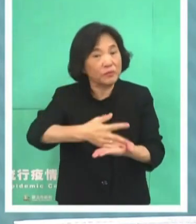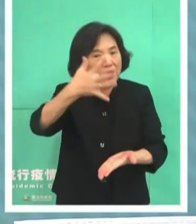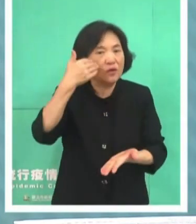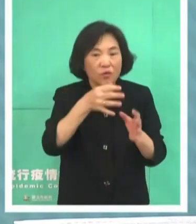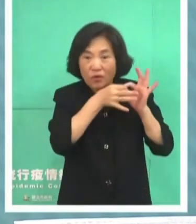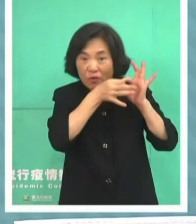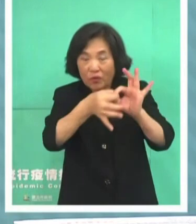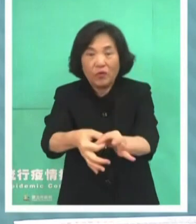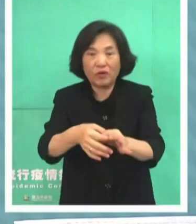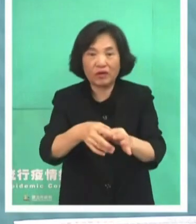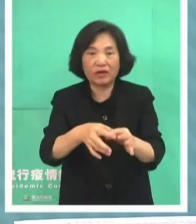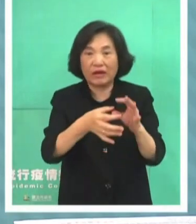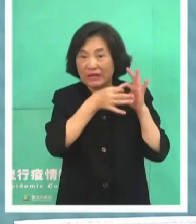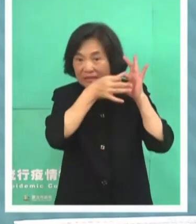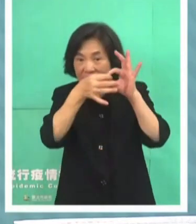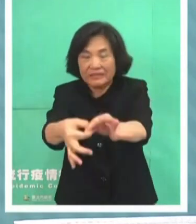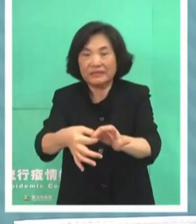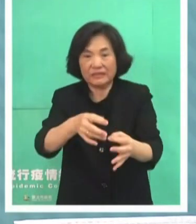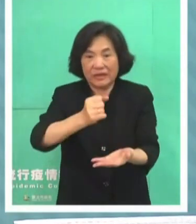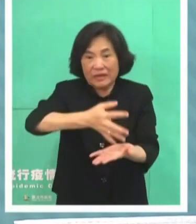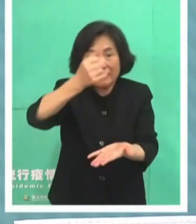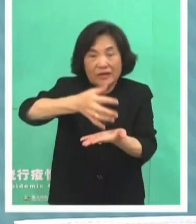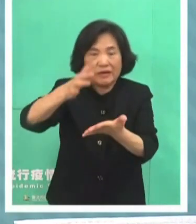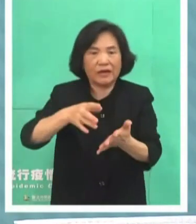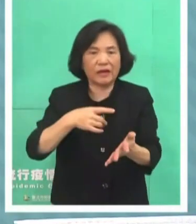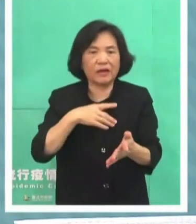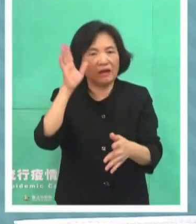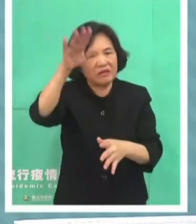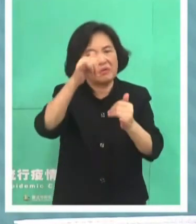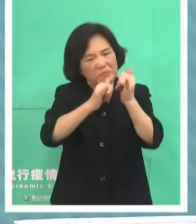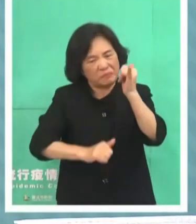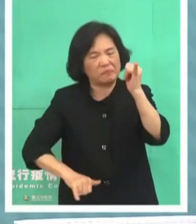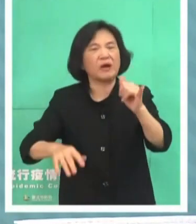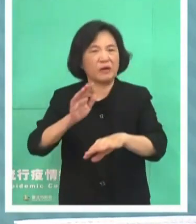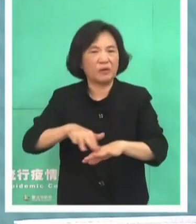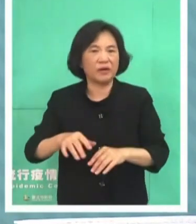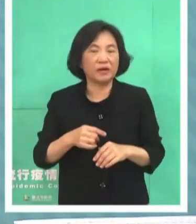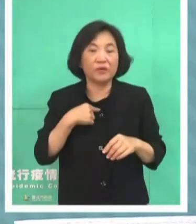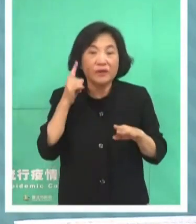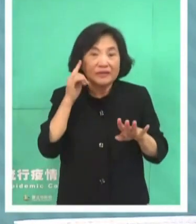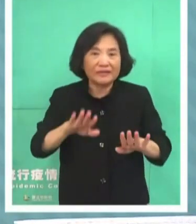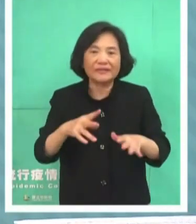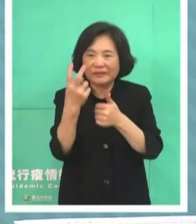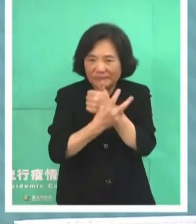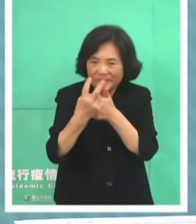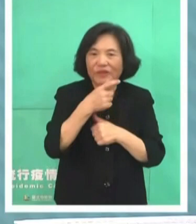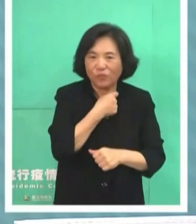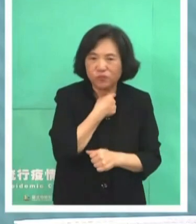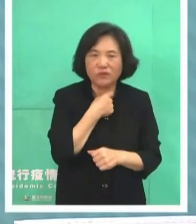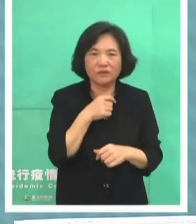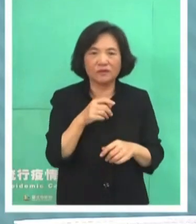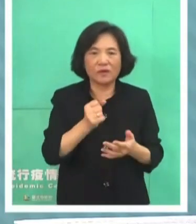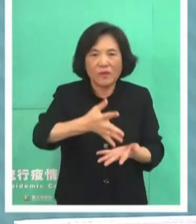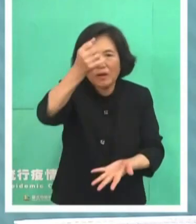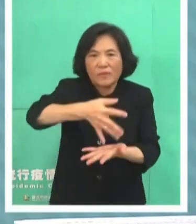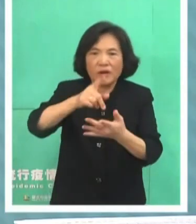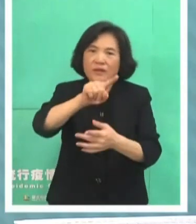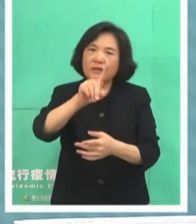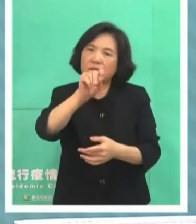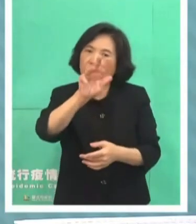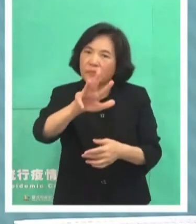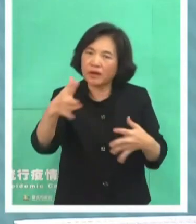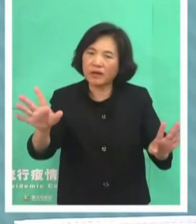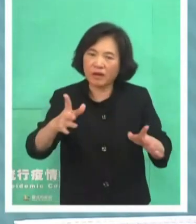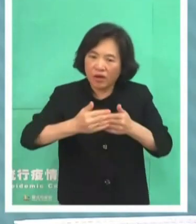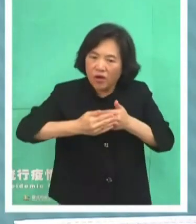盖下去，怕会再有子孙。其实整段话你知道是在讲说，我们要建立一个检讨的文化哦。那我们这样盖了18000户。这